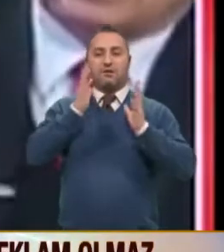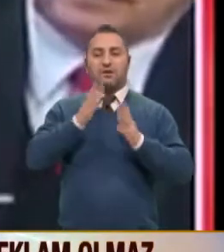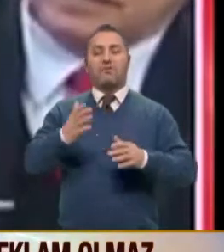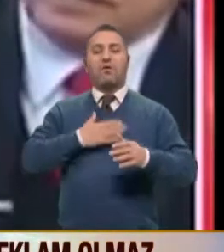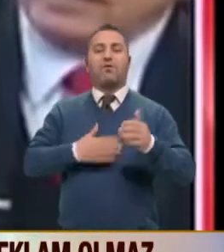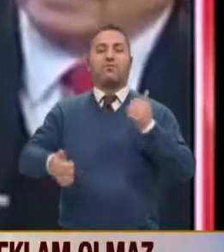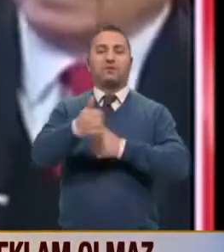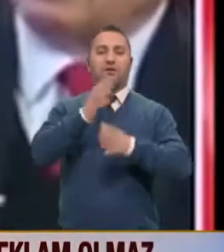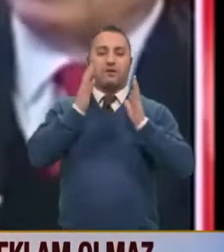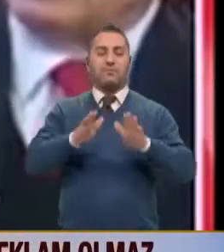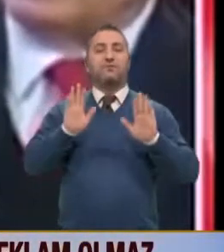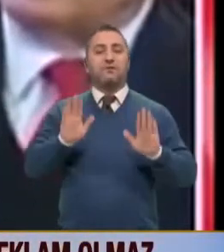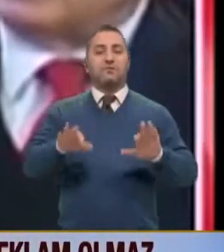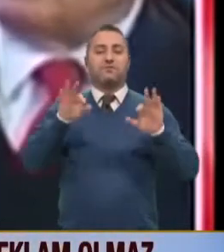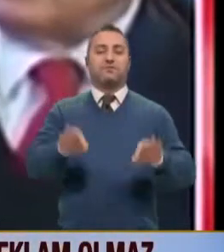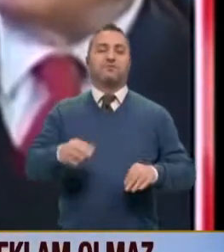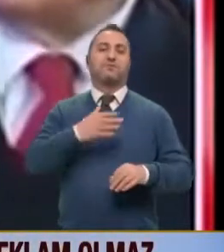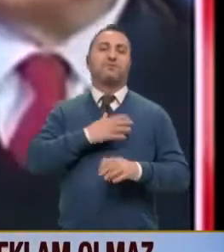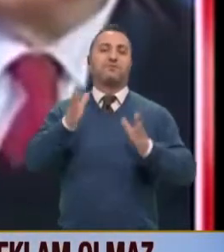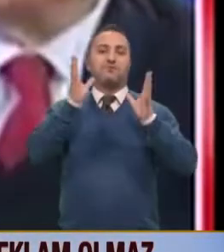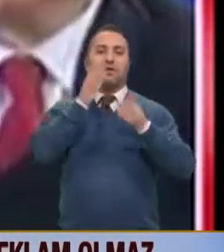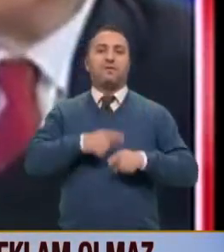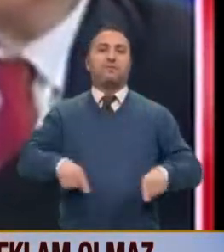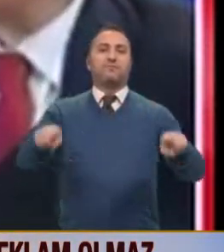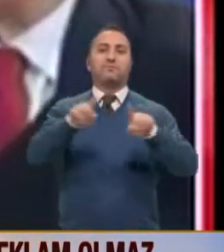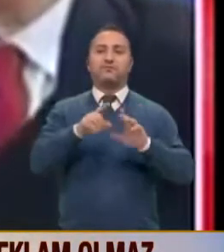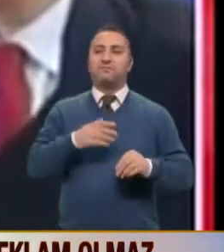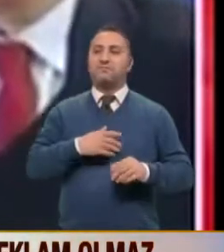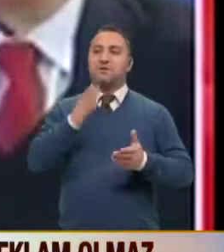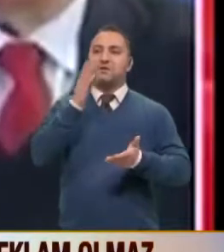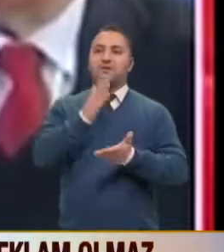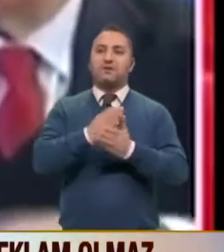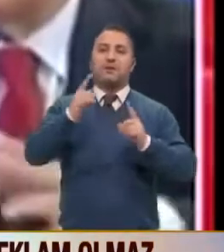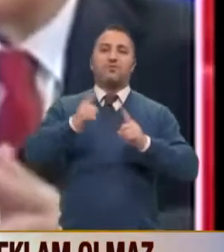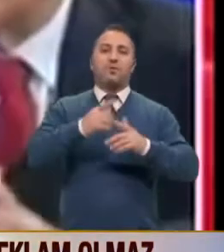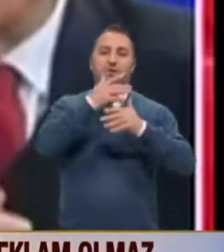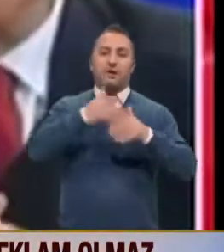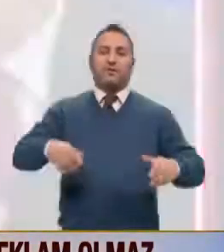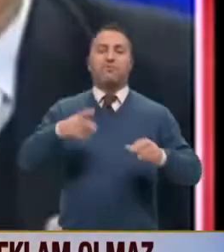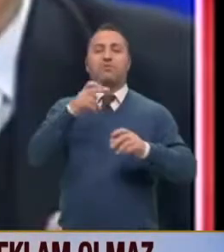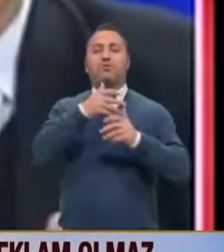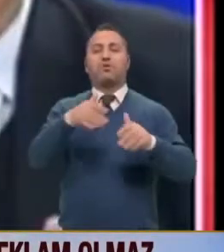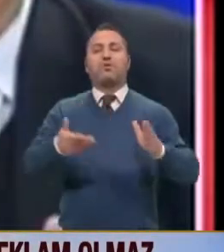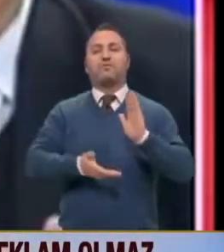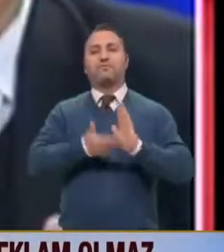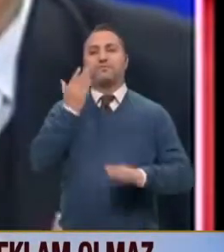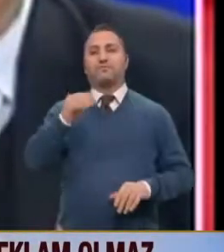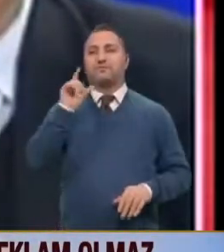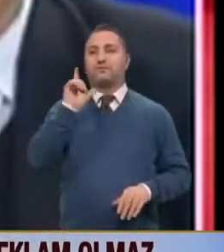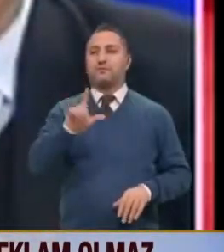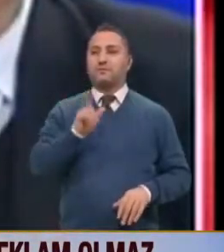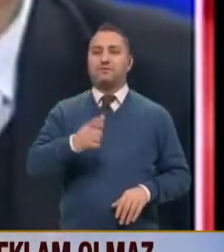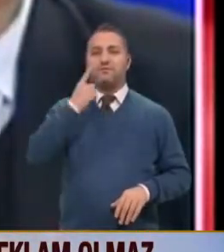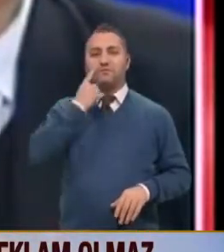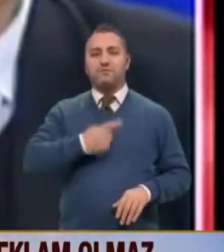namazı da kıldırır. Ama camilerde cenaze törenlerinde protokolü kaldırmak lazım. Cumhurbaşkanlarının